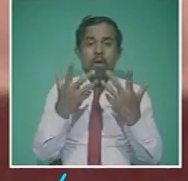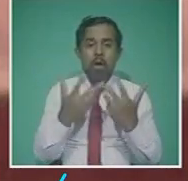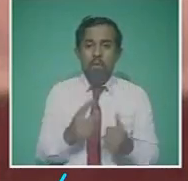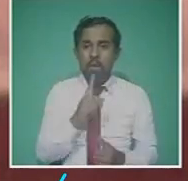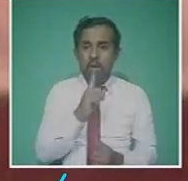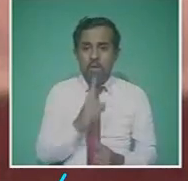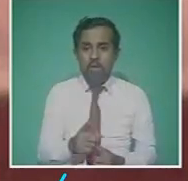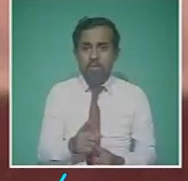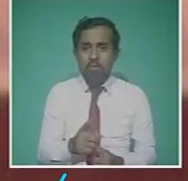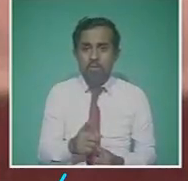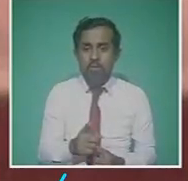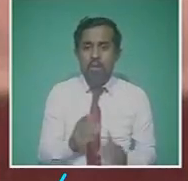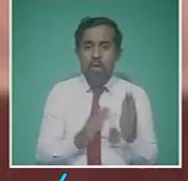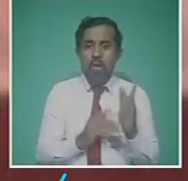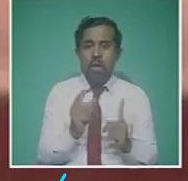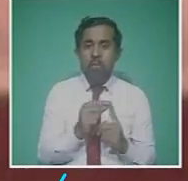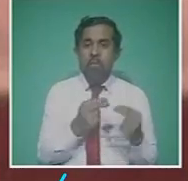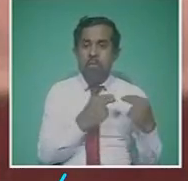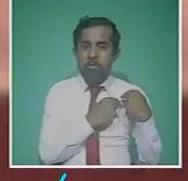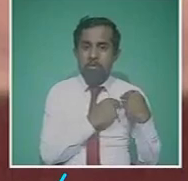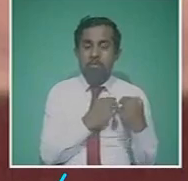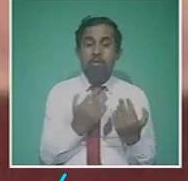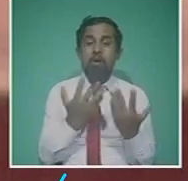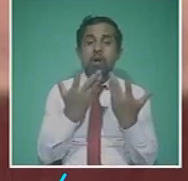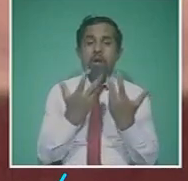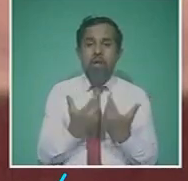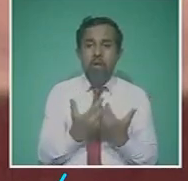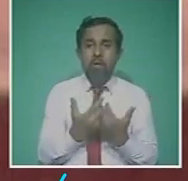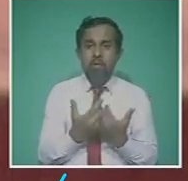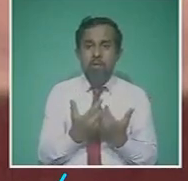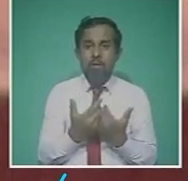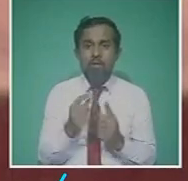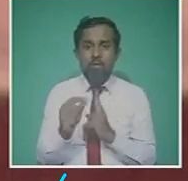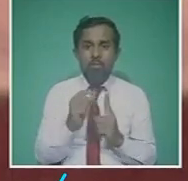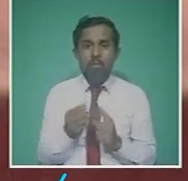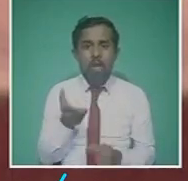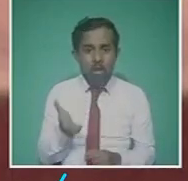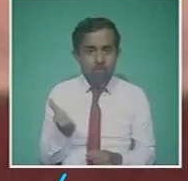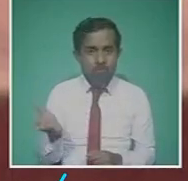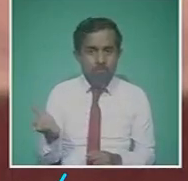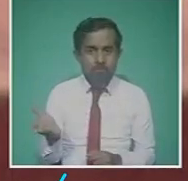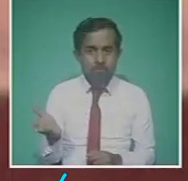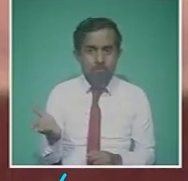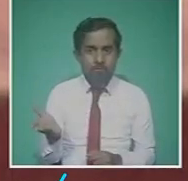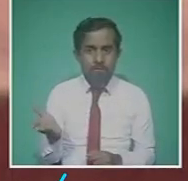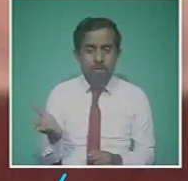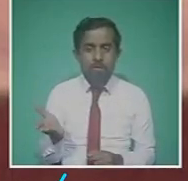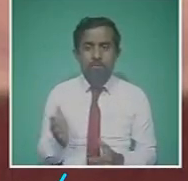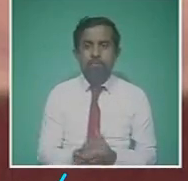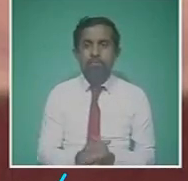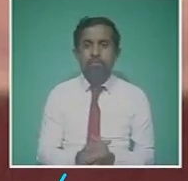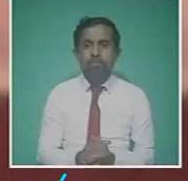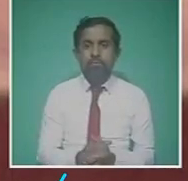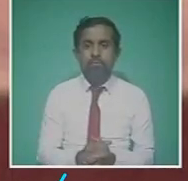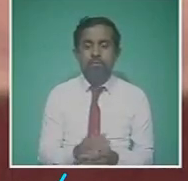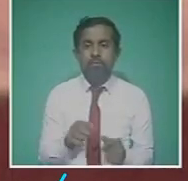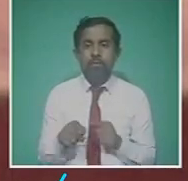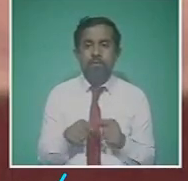kara ematikang darapu gananawak ada parlimentuwe innawa kiyala. E